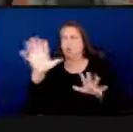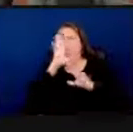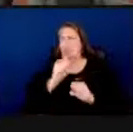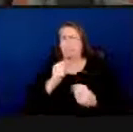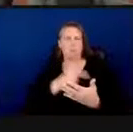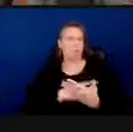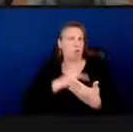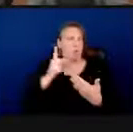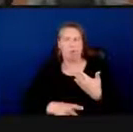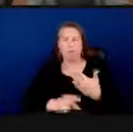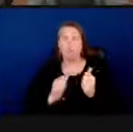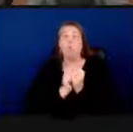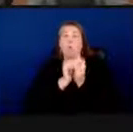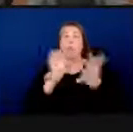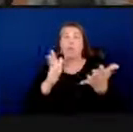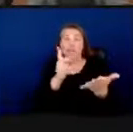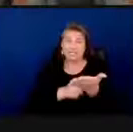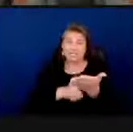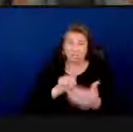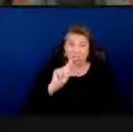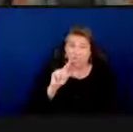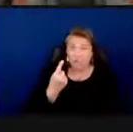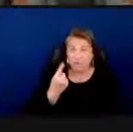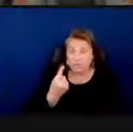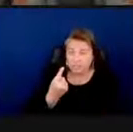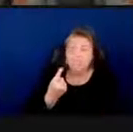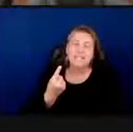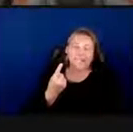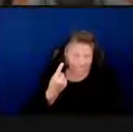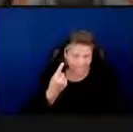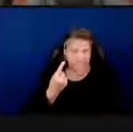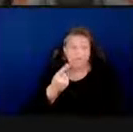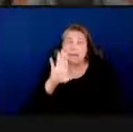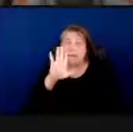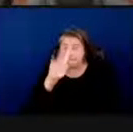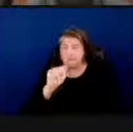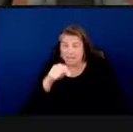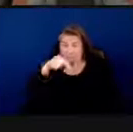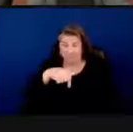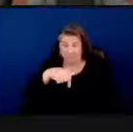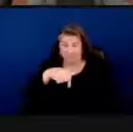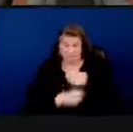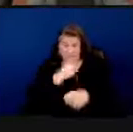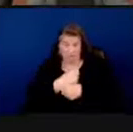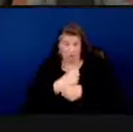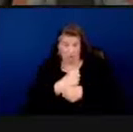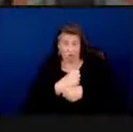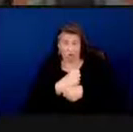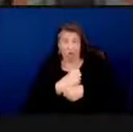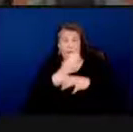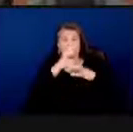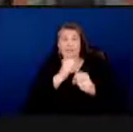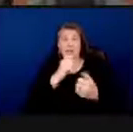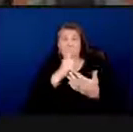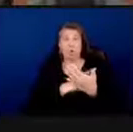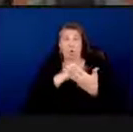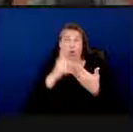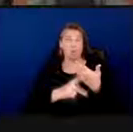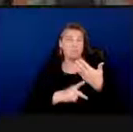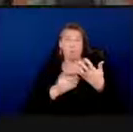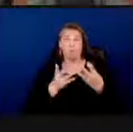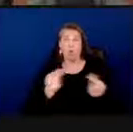لن تخسر برامج ماجنت من دون أن يتم مناقشة هذا الموضوع، صحيح؟ ولكن في هذا العام مع